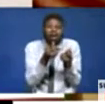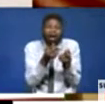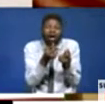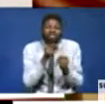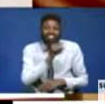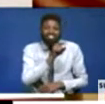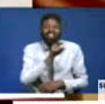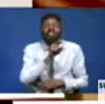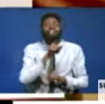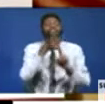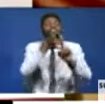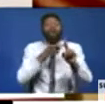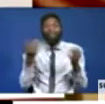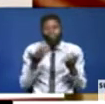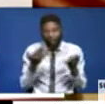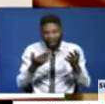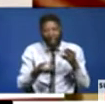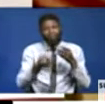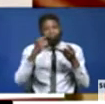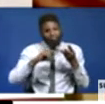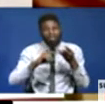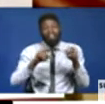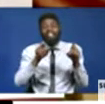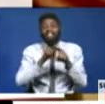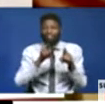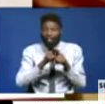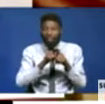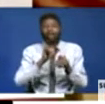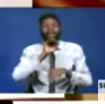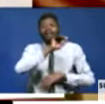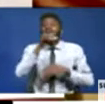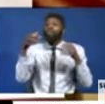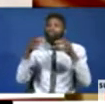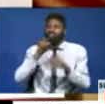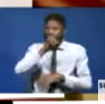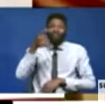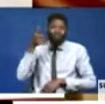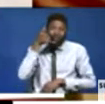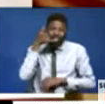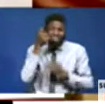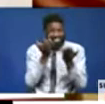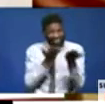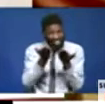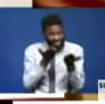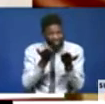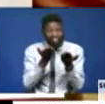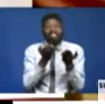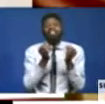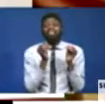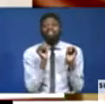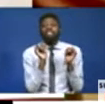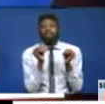na kuziagiza taasisi za kifedha za watoaji huduma za mawasiliano ya rununu kutobadilisha habari za wateja